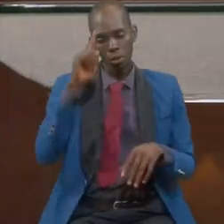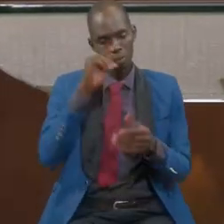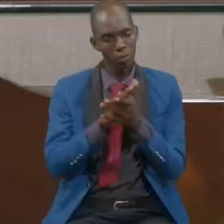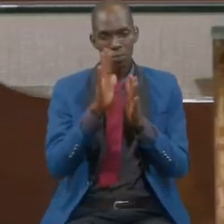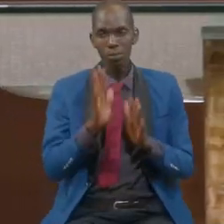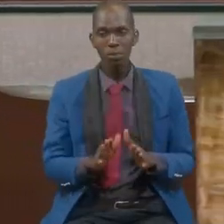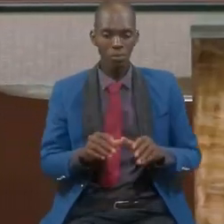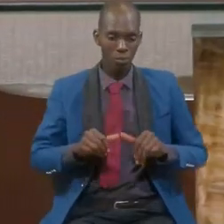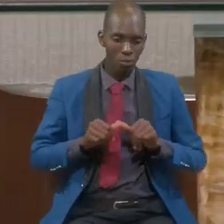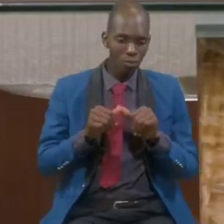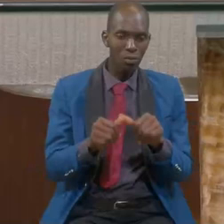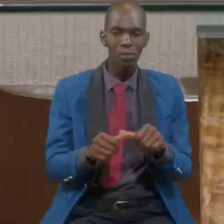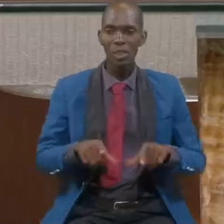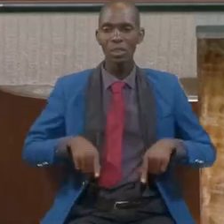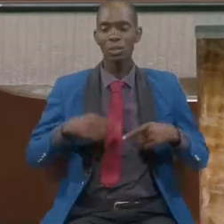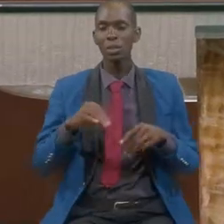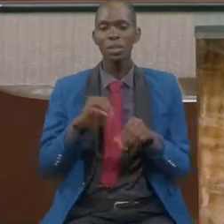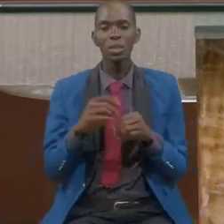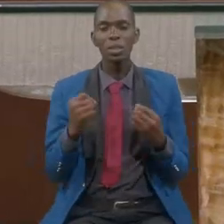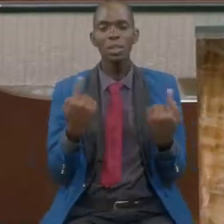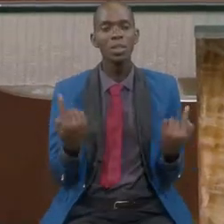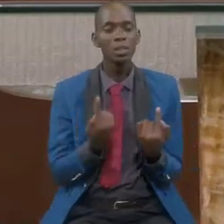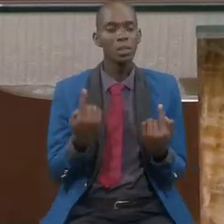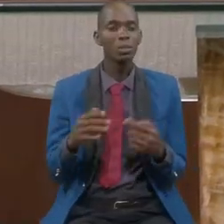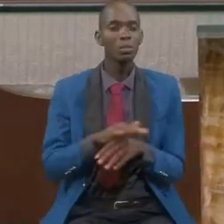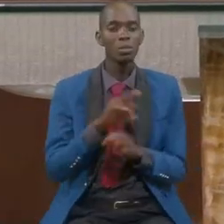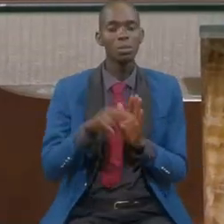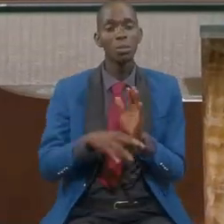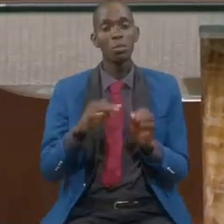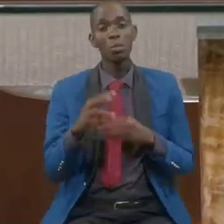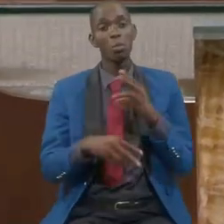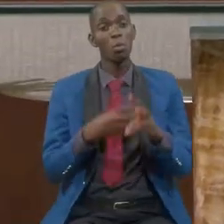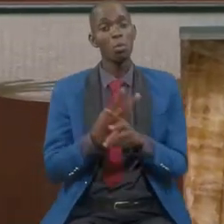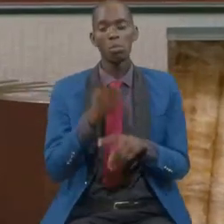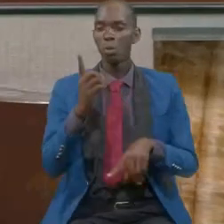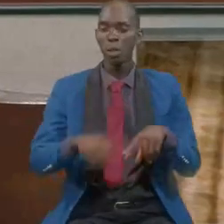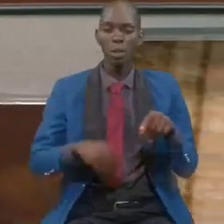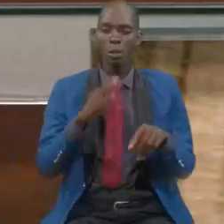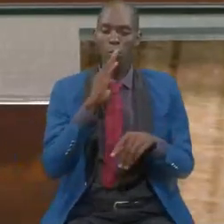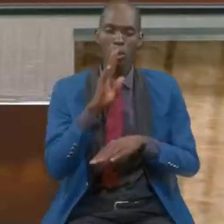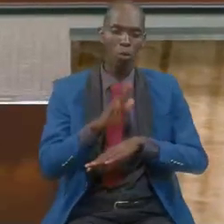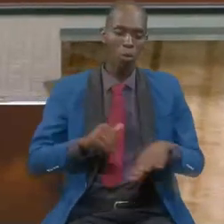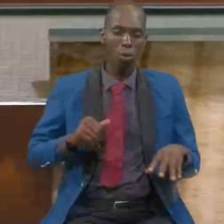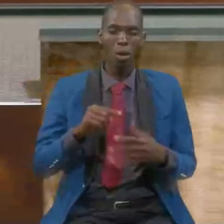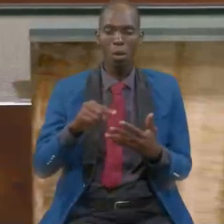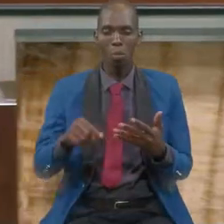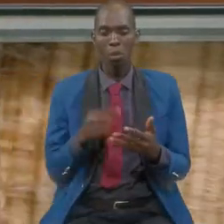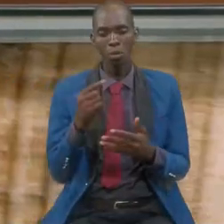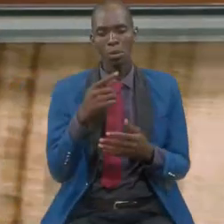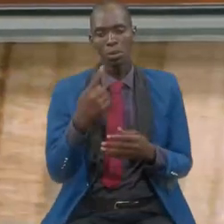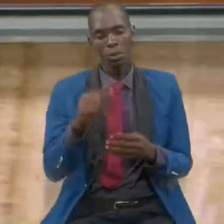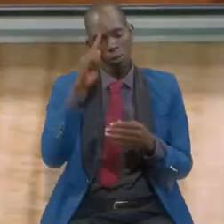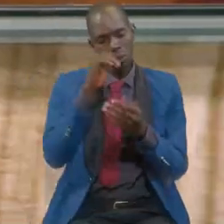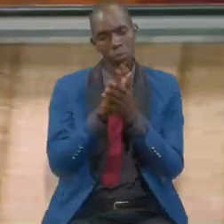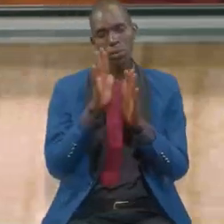dans tout le mal et la transgression du monde, vous ne serez pas l'un des frères. Mais si vous